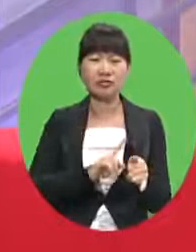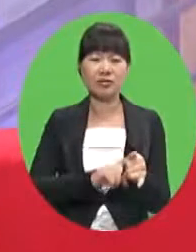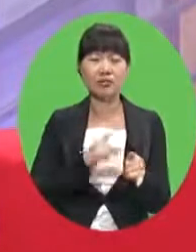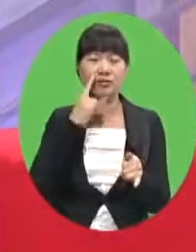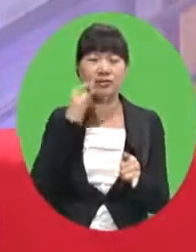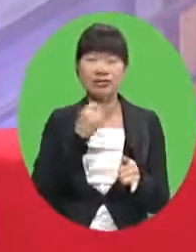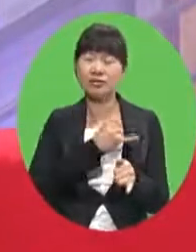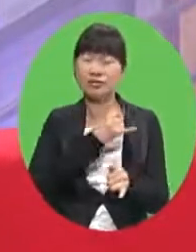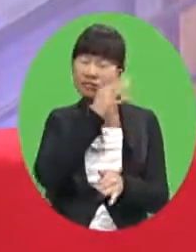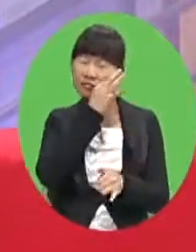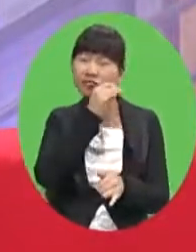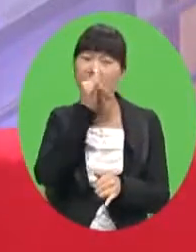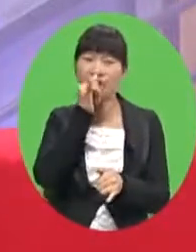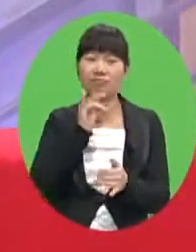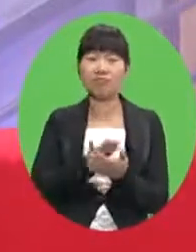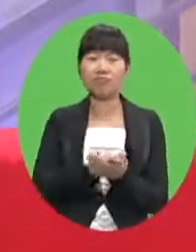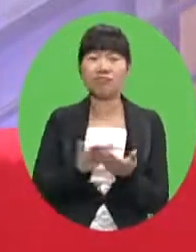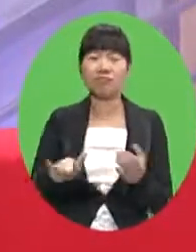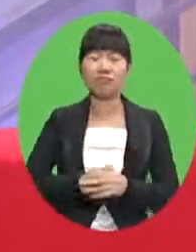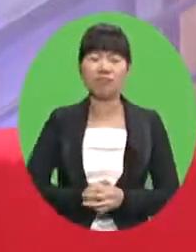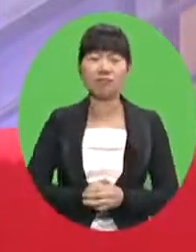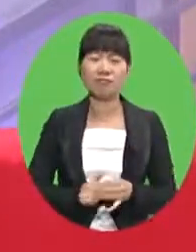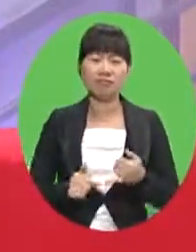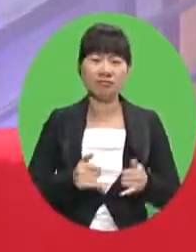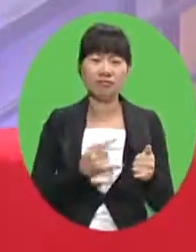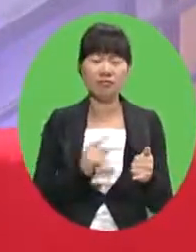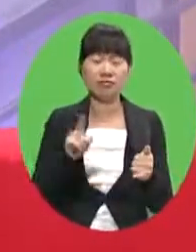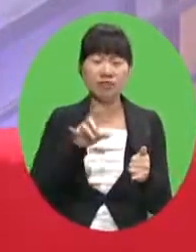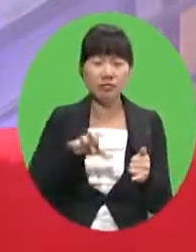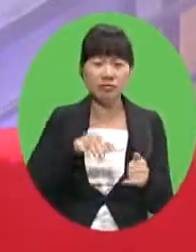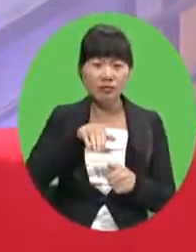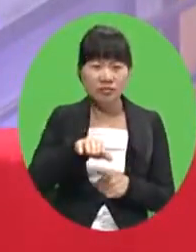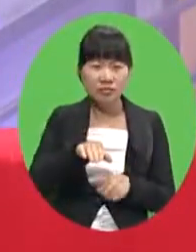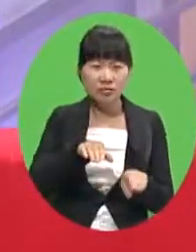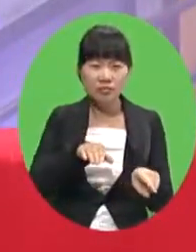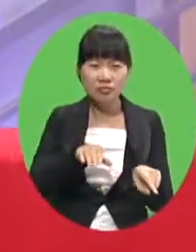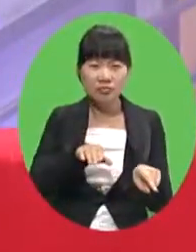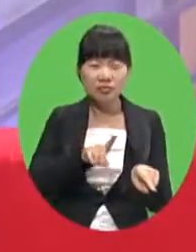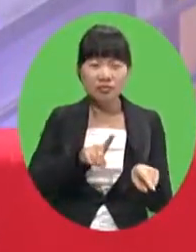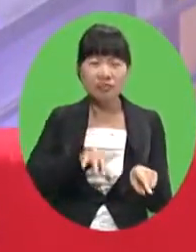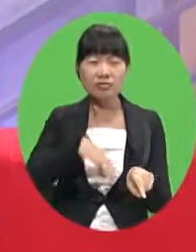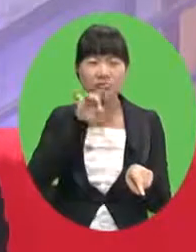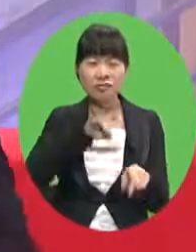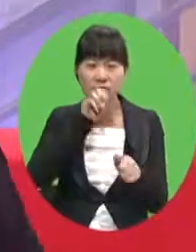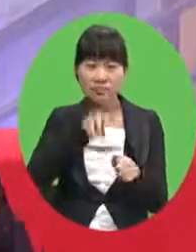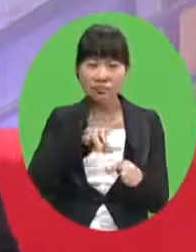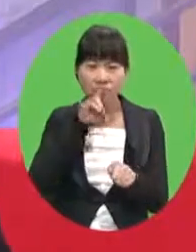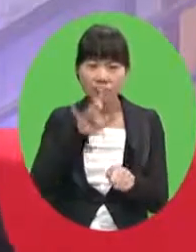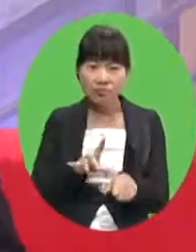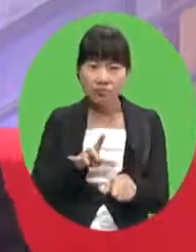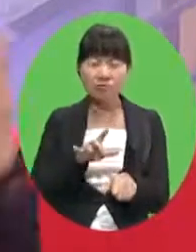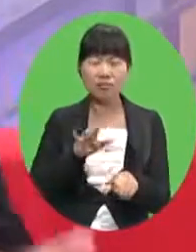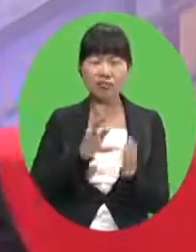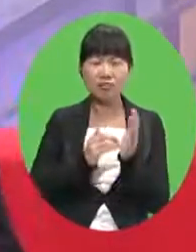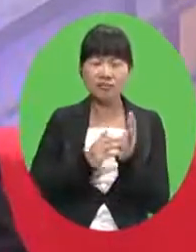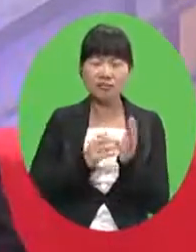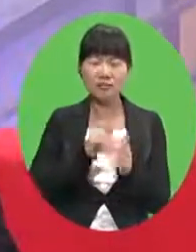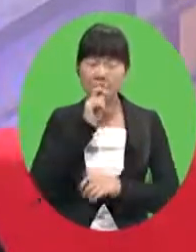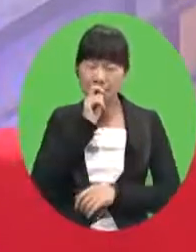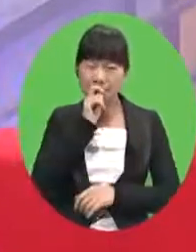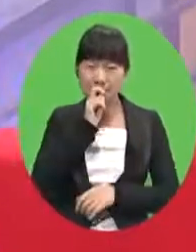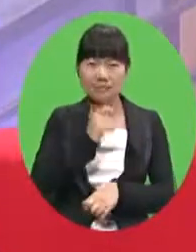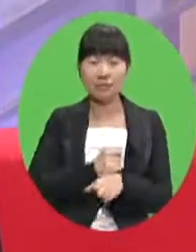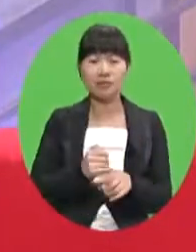그 수치감도 사실은 있습니다. 예. 뭐 아이 보고 어디 가서 네가 먼저 얘기하면 안 된다라고 아이한테 비밀을 막 네.